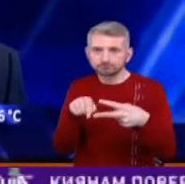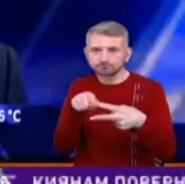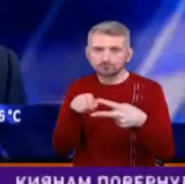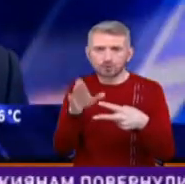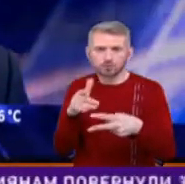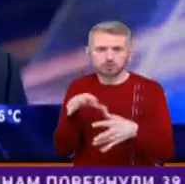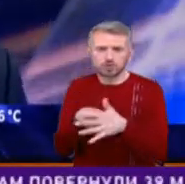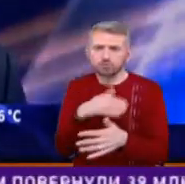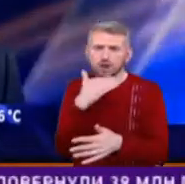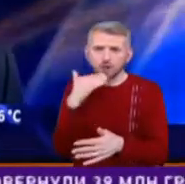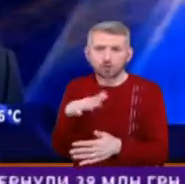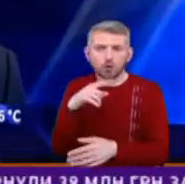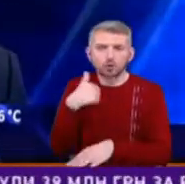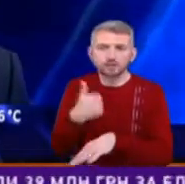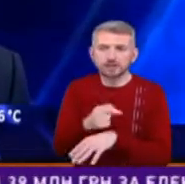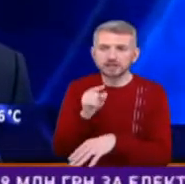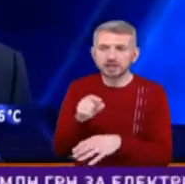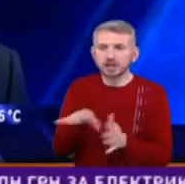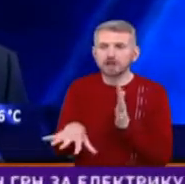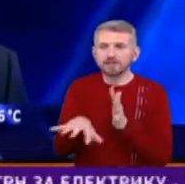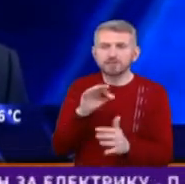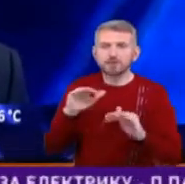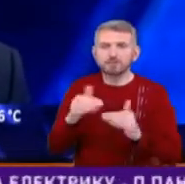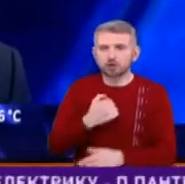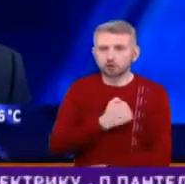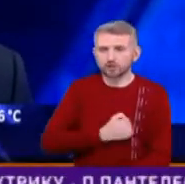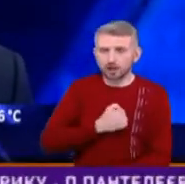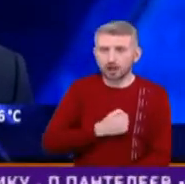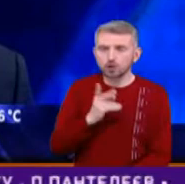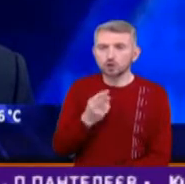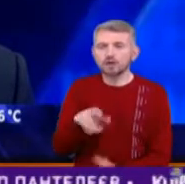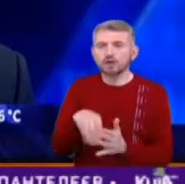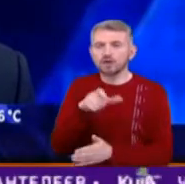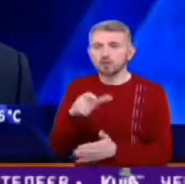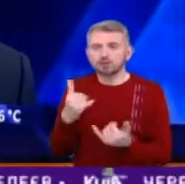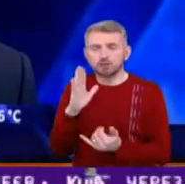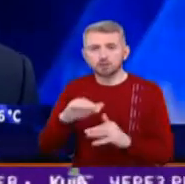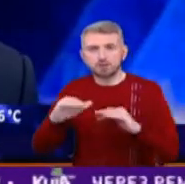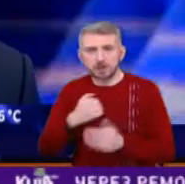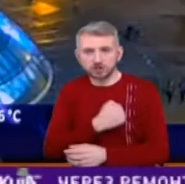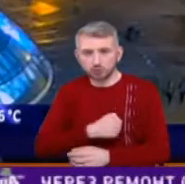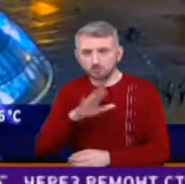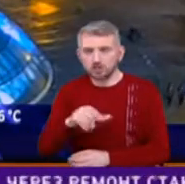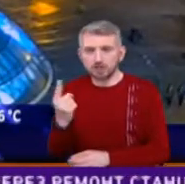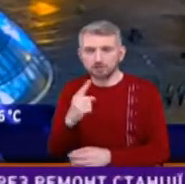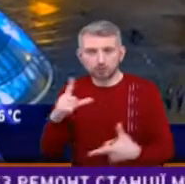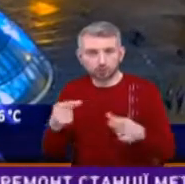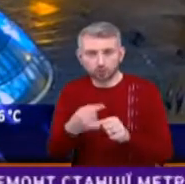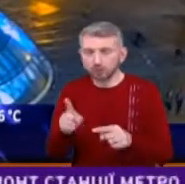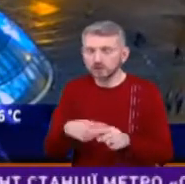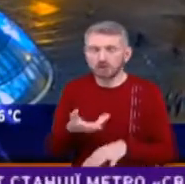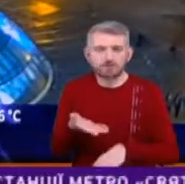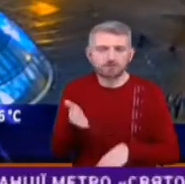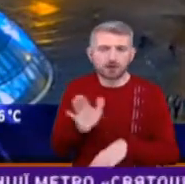механізмів. Переважно головний з них – це вибір меншого зла. І хто для виборців зараз буде меншим злом після першого туру, ну, це дуже